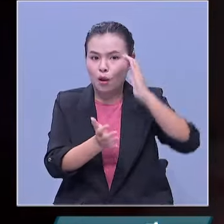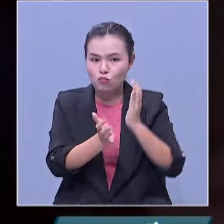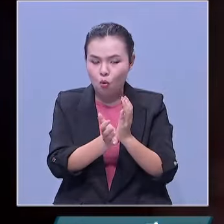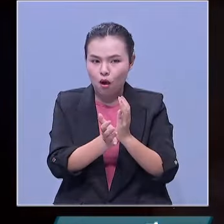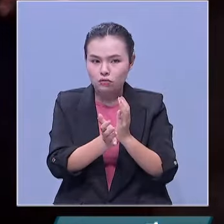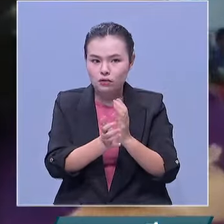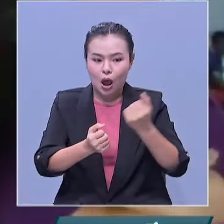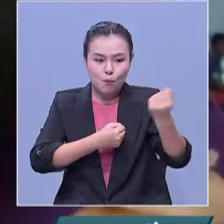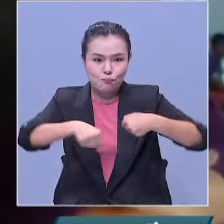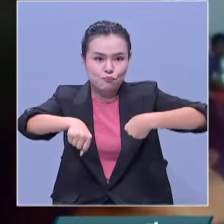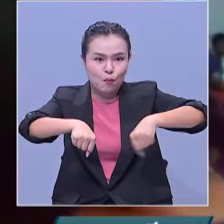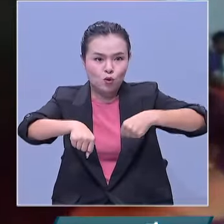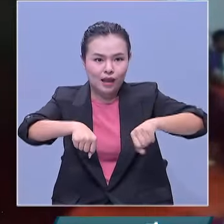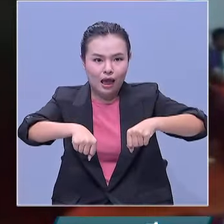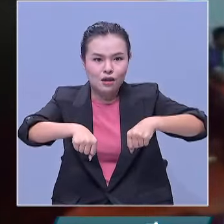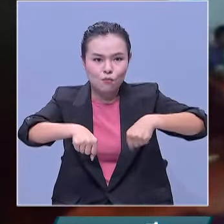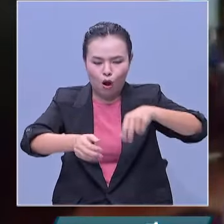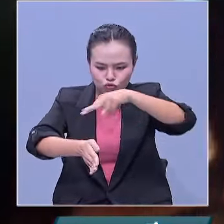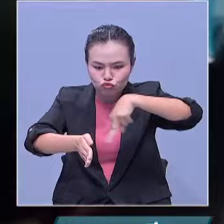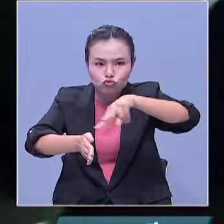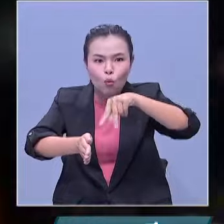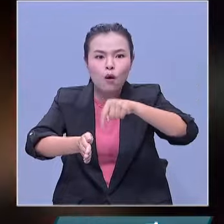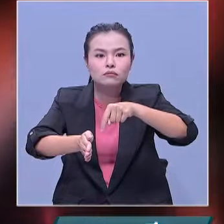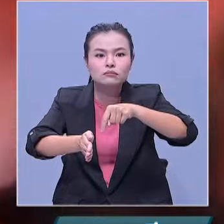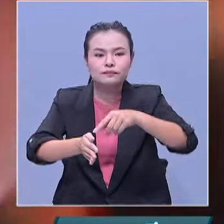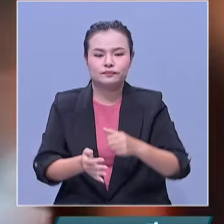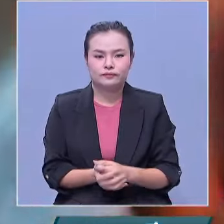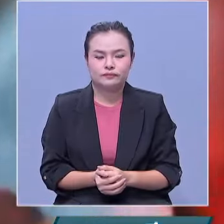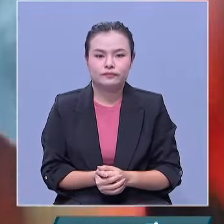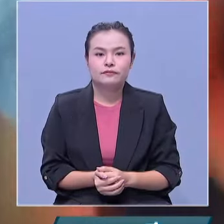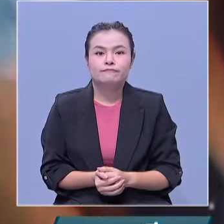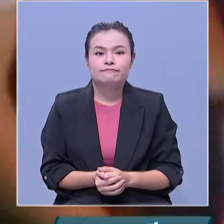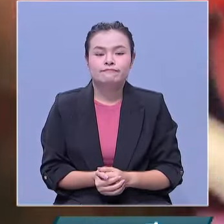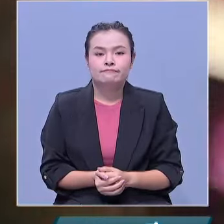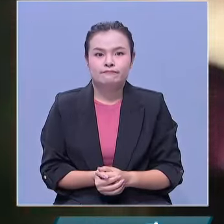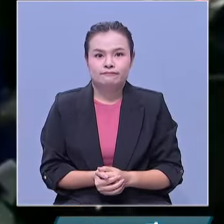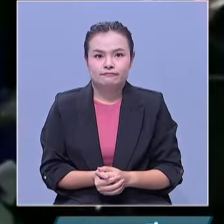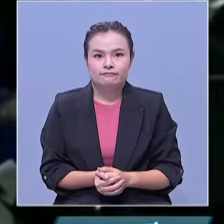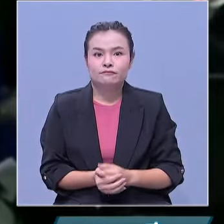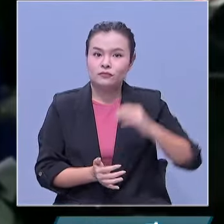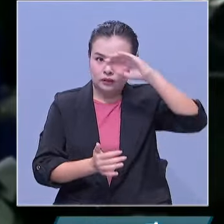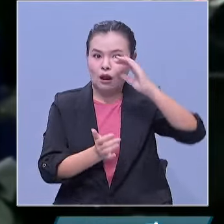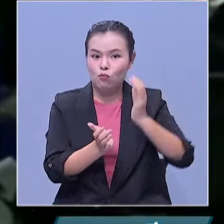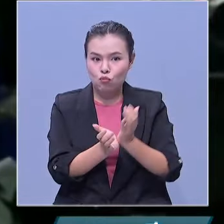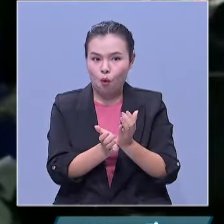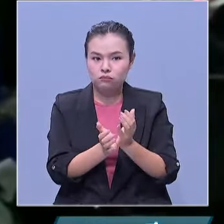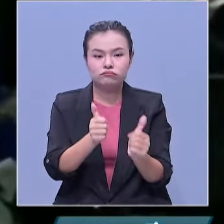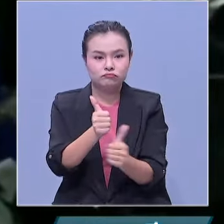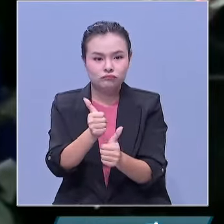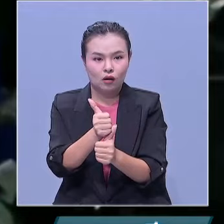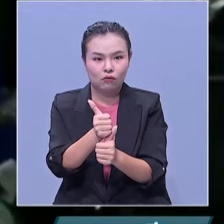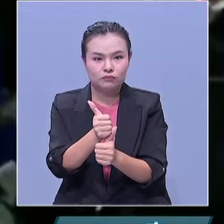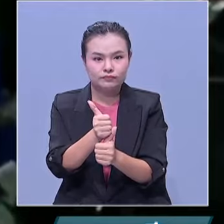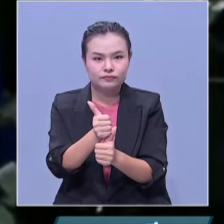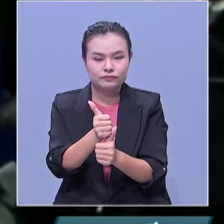ค้นรบมอเตอร์ไซค์ของกลุ่มวัยรุ่นในชุมชนด้วยทางด้านของพันตำรวจโทวใัยจงยิ่งเจริญรองผู้กำกับการ